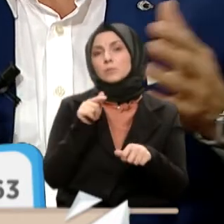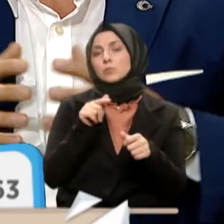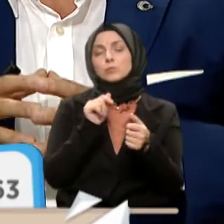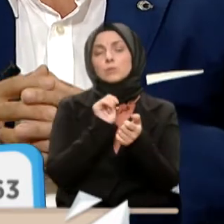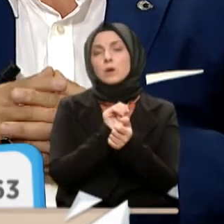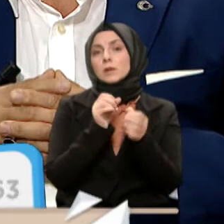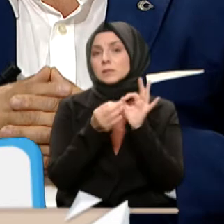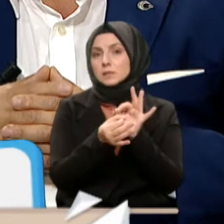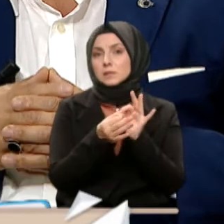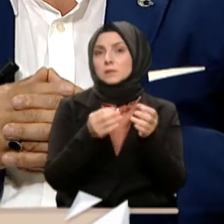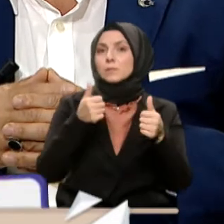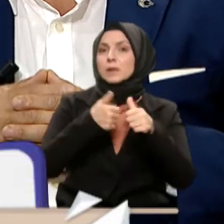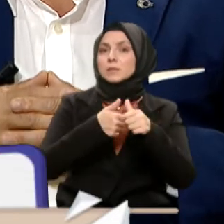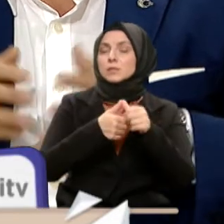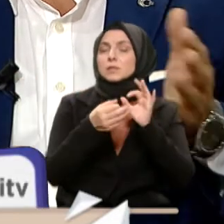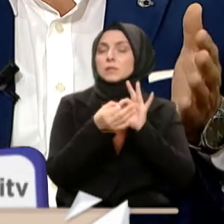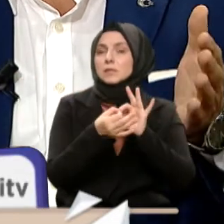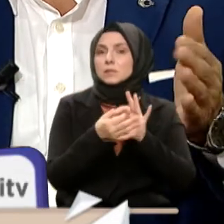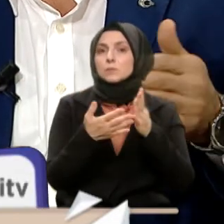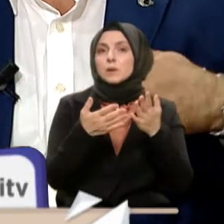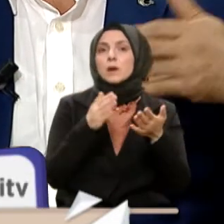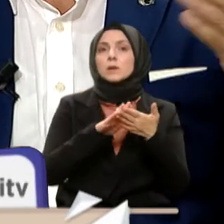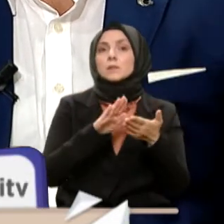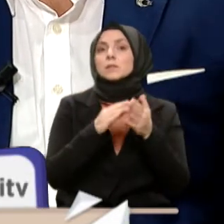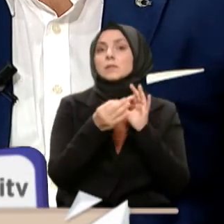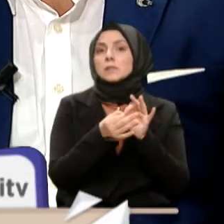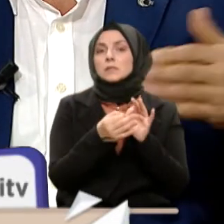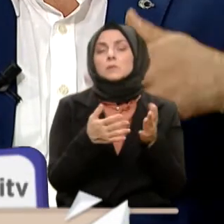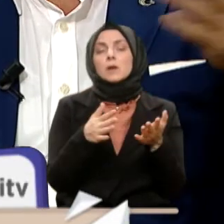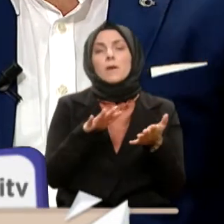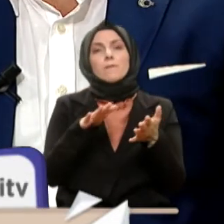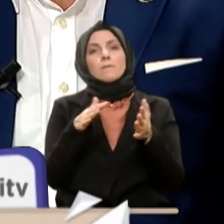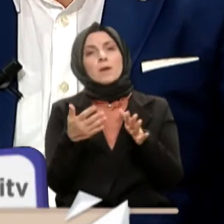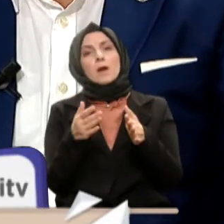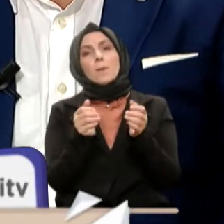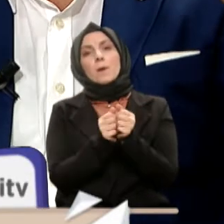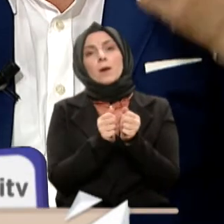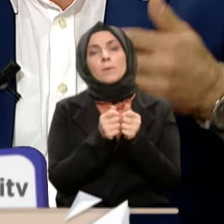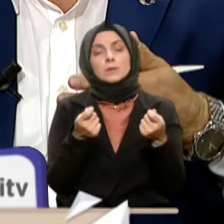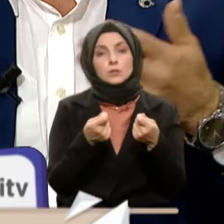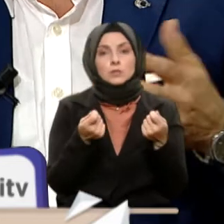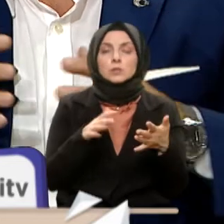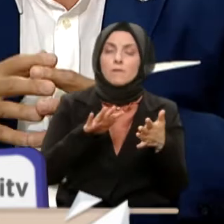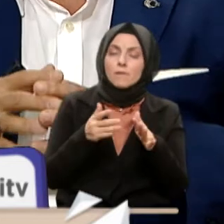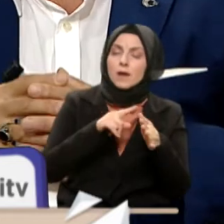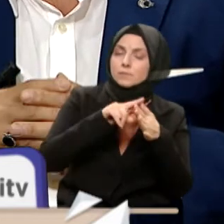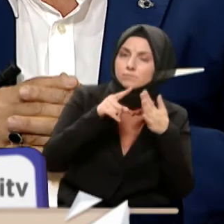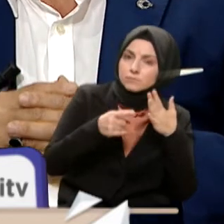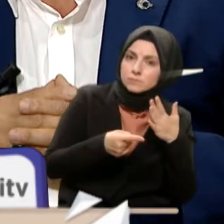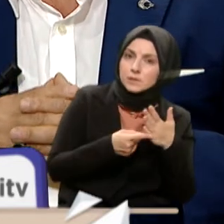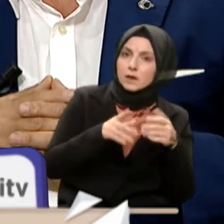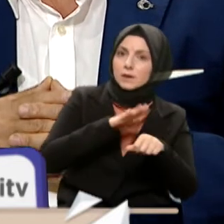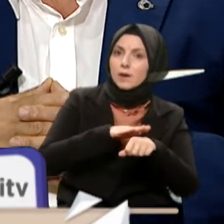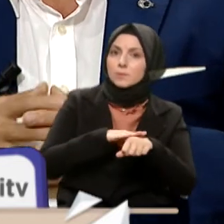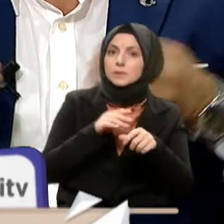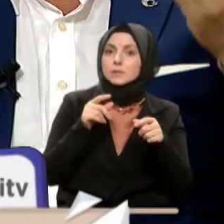çocuklara ile Nasıl irtibata Yani nasıl söyleyeyim idare ettiği kişilerle ya da idare edildiği yerdeki arkadaşlarıyla